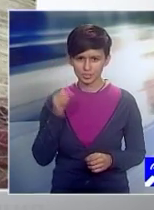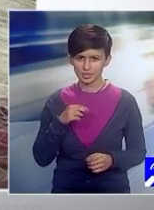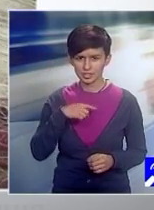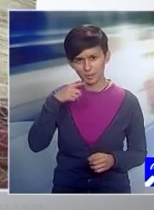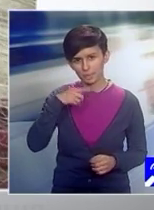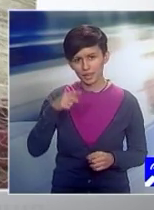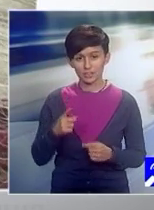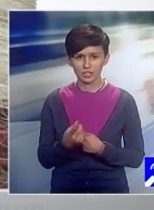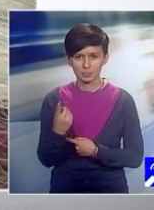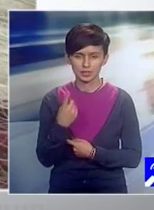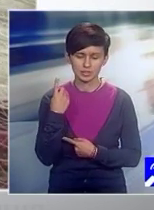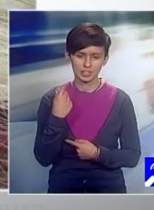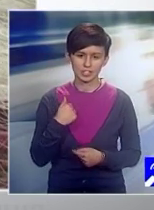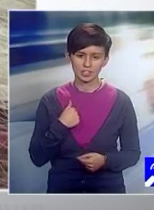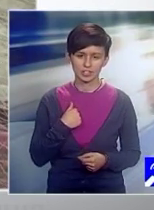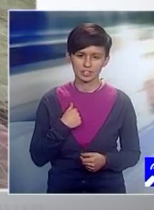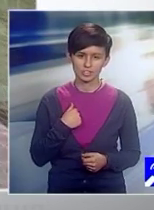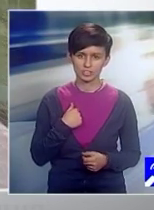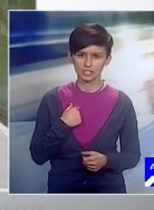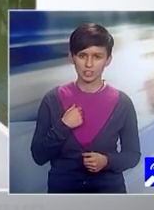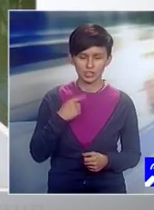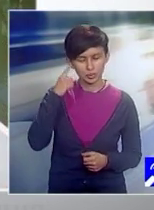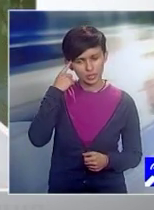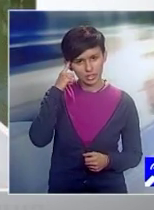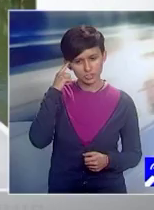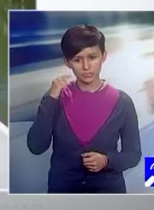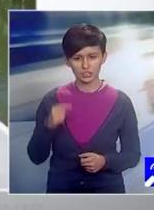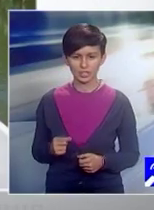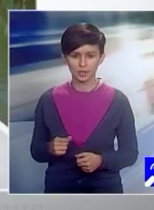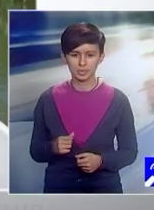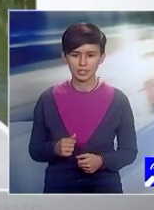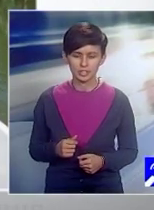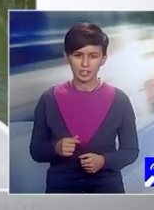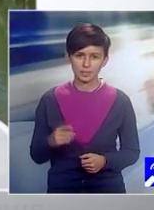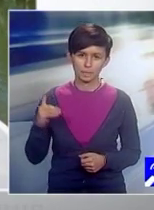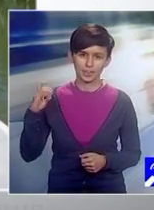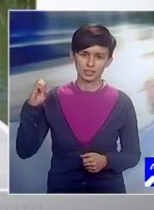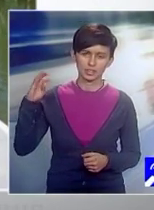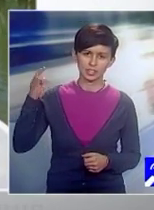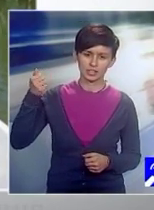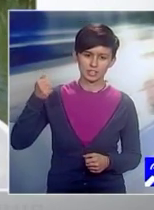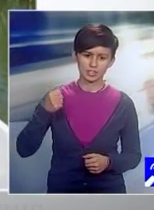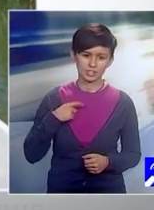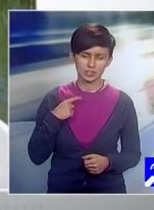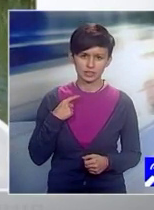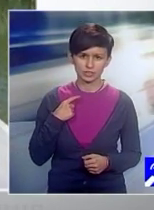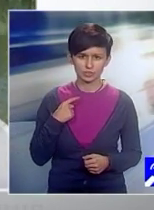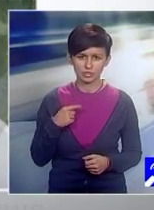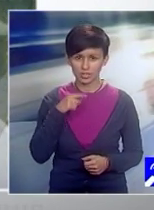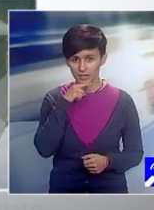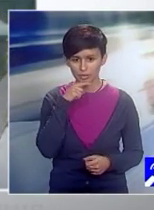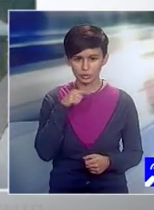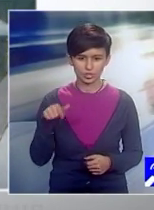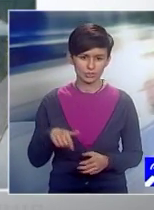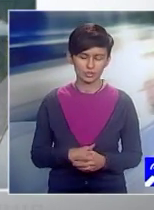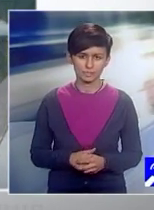limbă străină, automat mi s-a activat ceea ce știam eu în creier, respectiv Delta Dunăre înseamnă că sunt lipoveni, pentru că